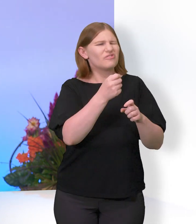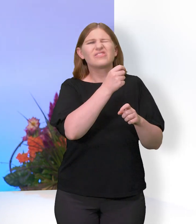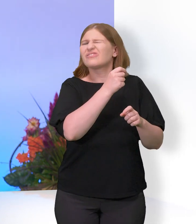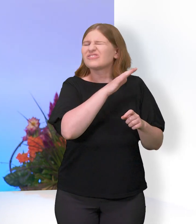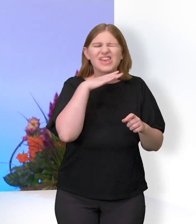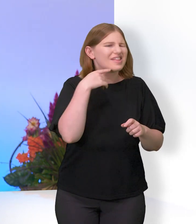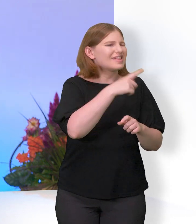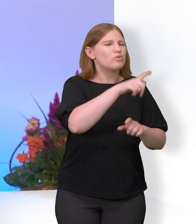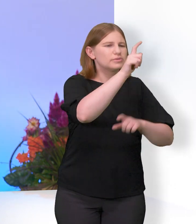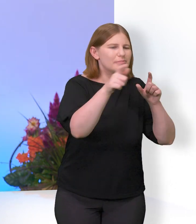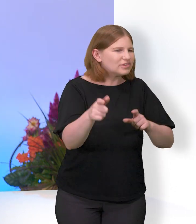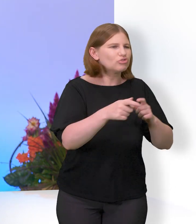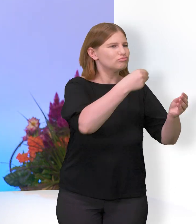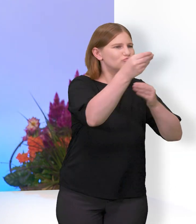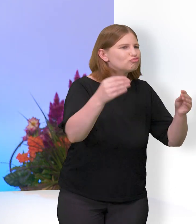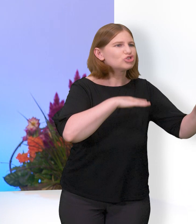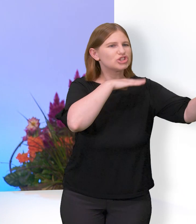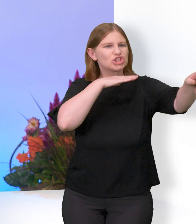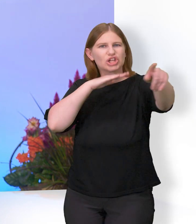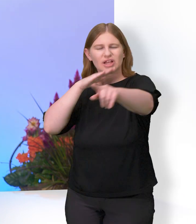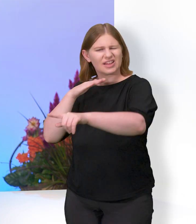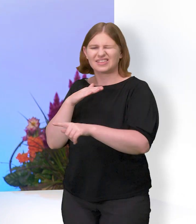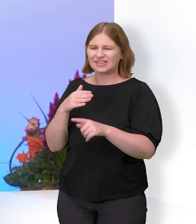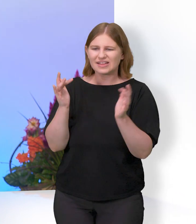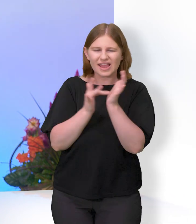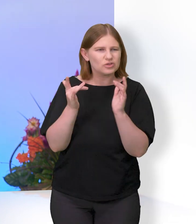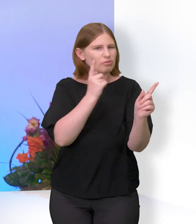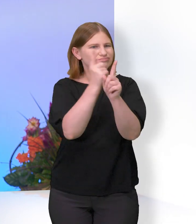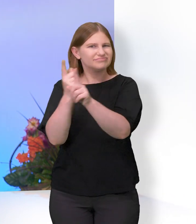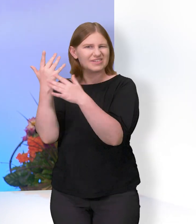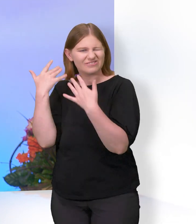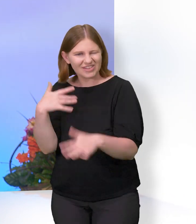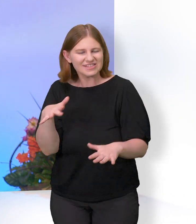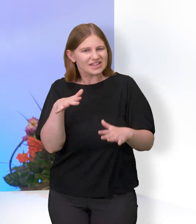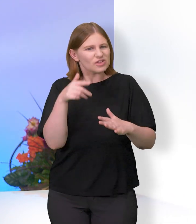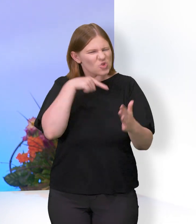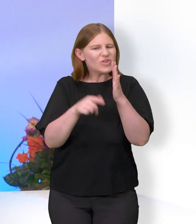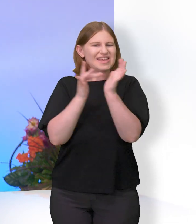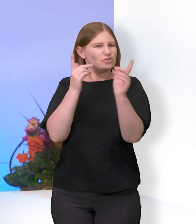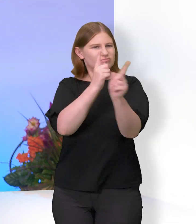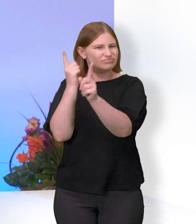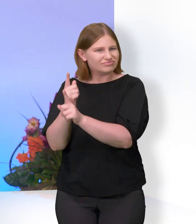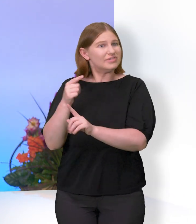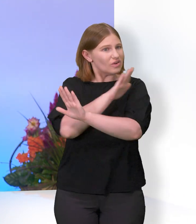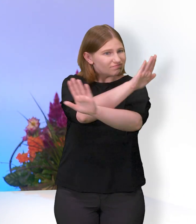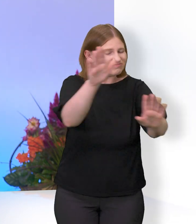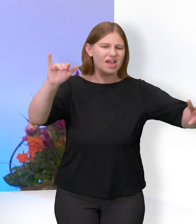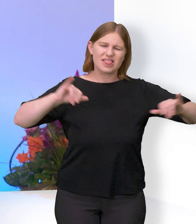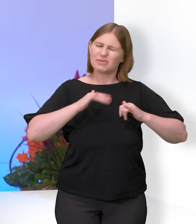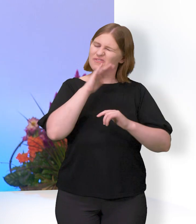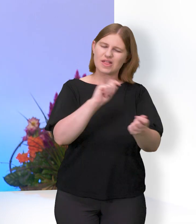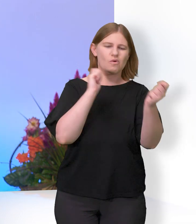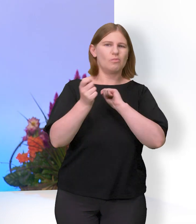Menschen mit unterschiedlichen Lebensgeschichten, deren Leben sich durch die Begegnung mit Jesus